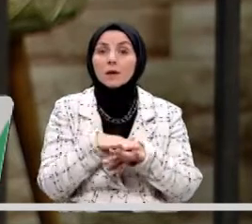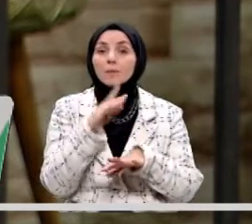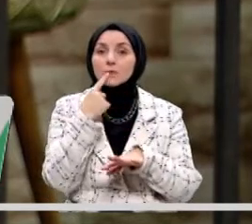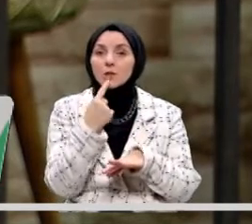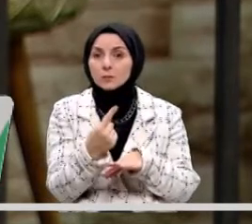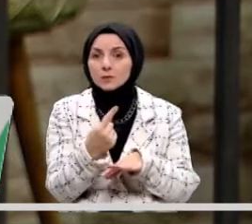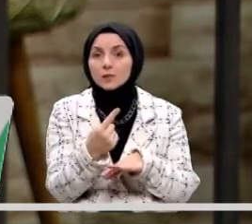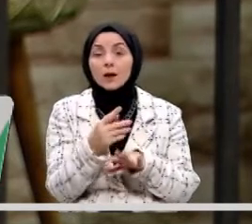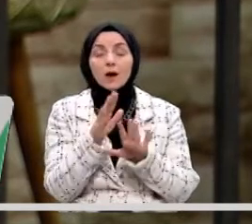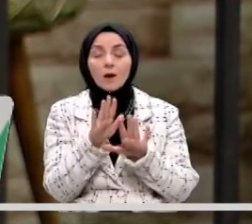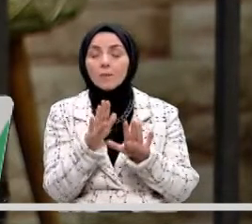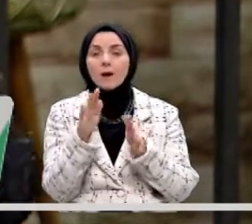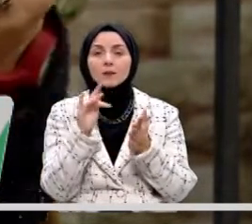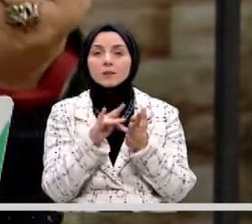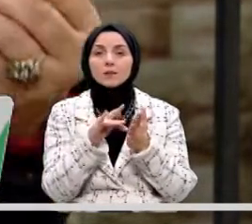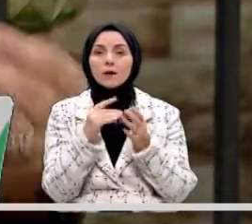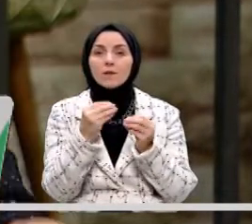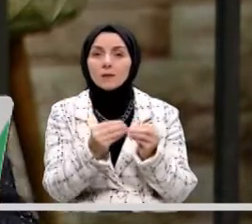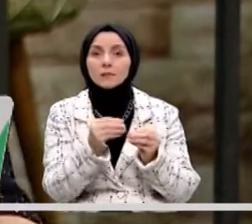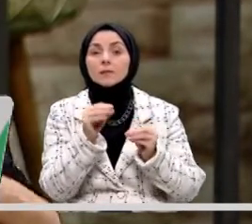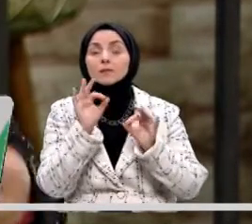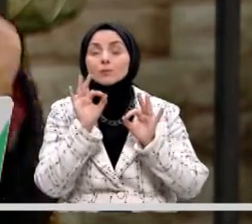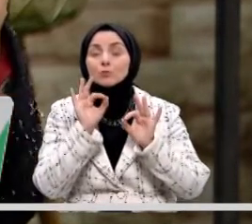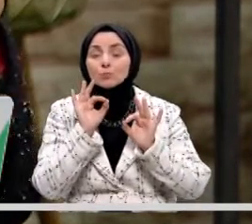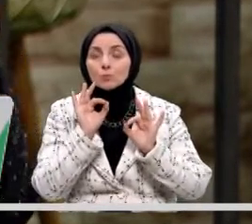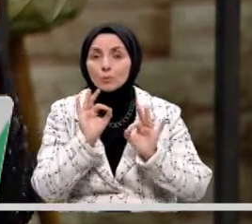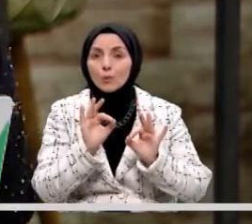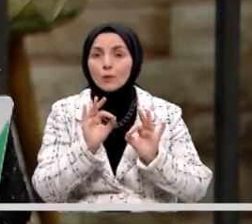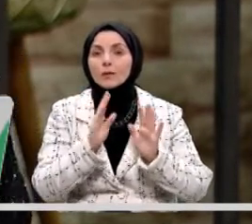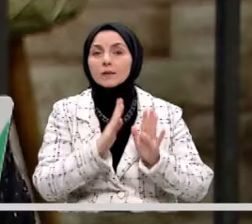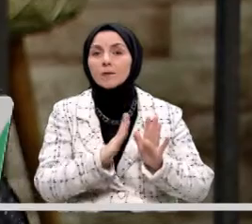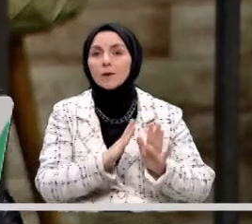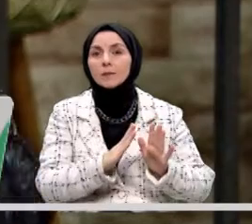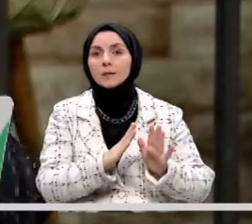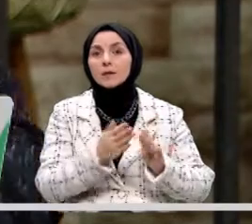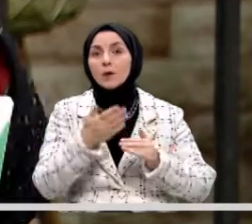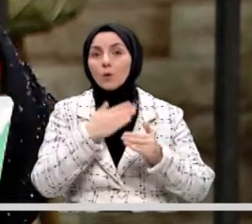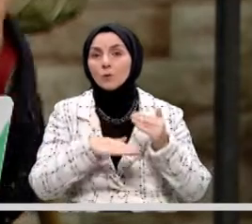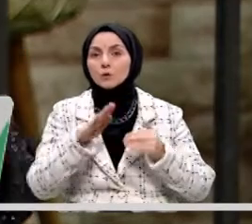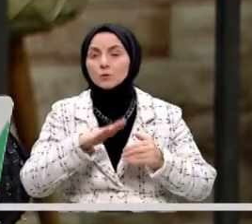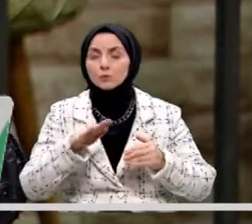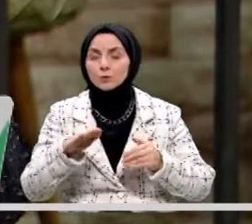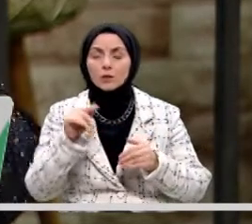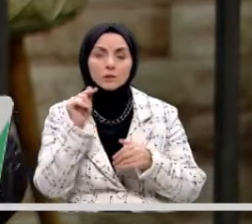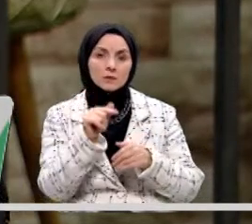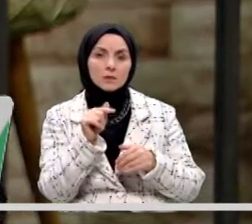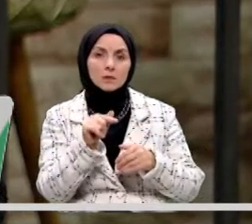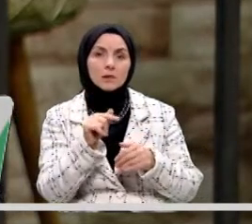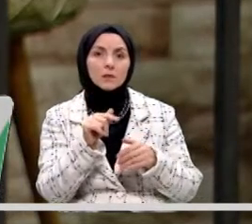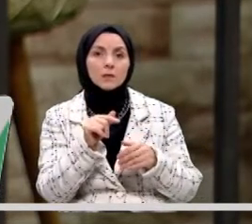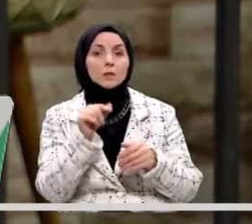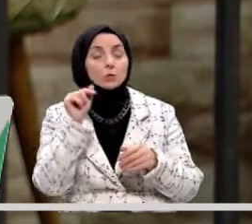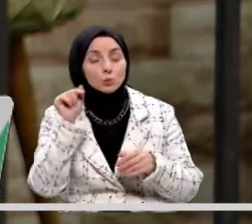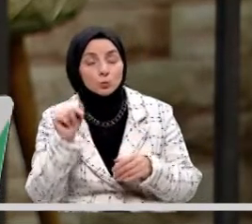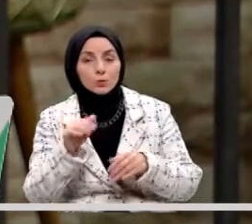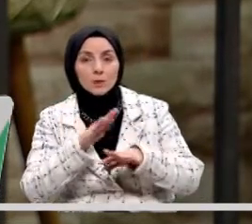mahrumiyet cezası Ama ilk önce çocuğa söyleyeceksiniz çocuk ne ile karşılaşacağını bilecek pat diye bugün bir ceza gelmeyecek